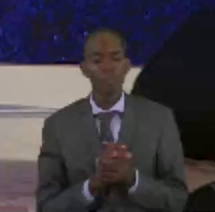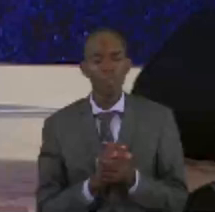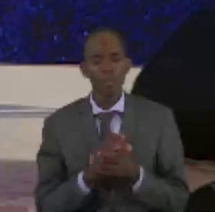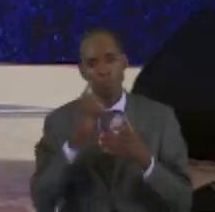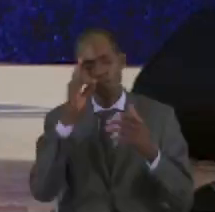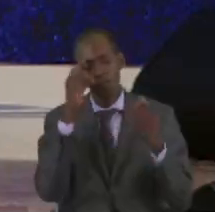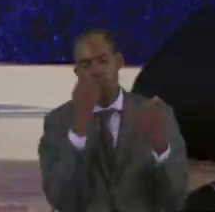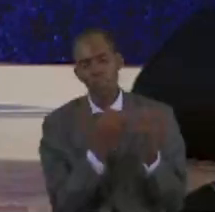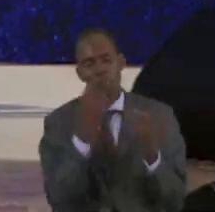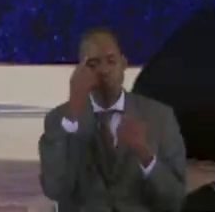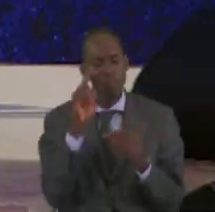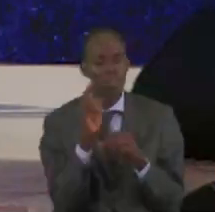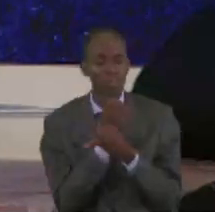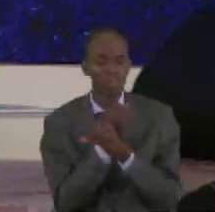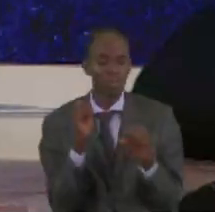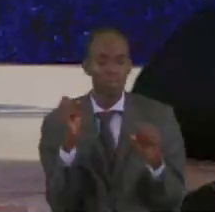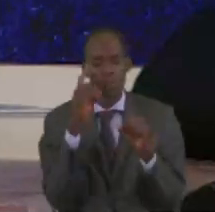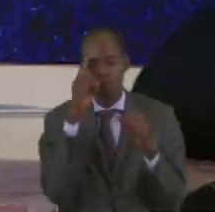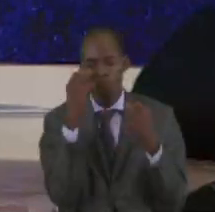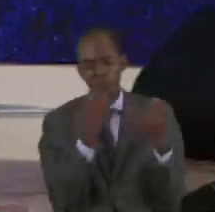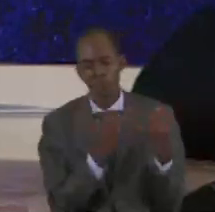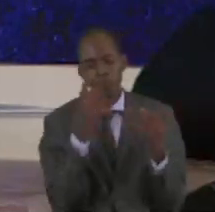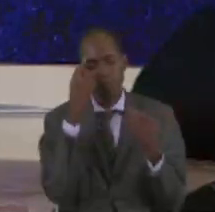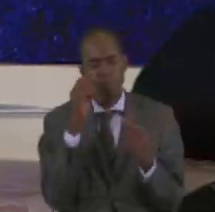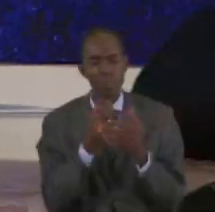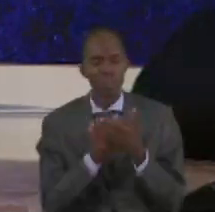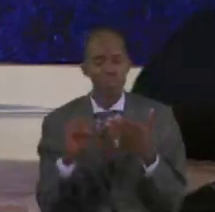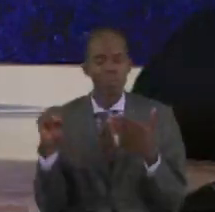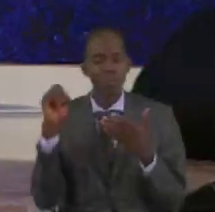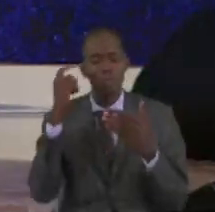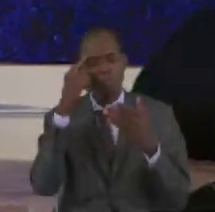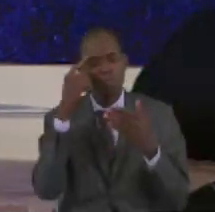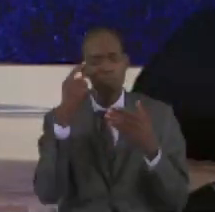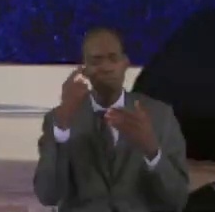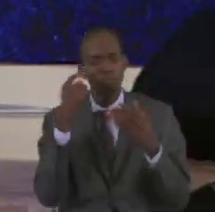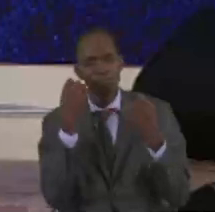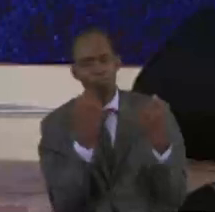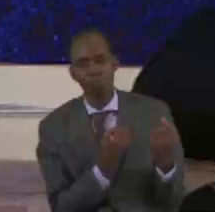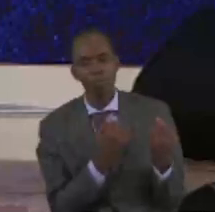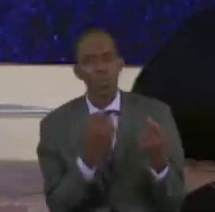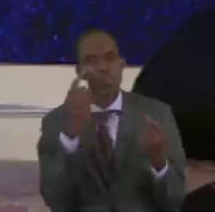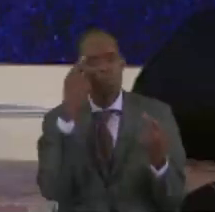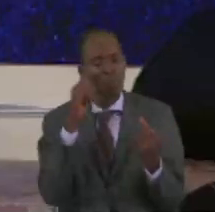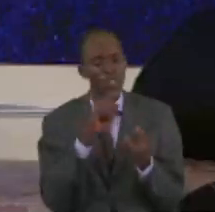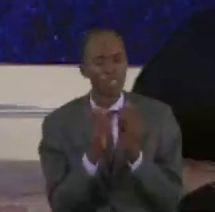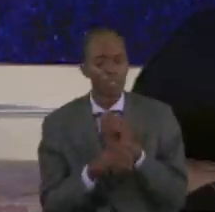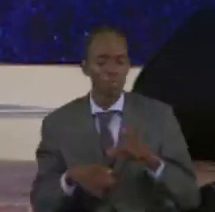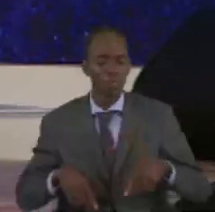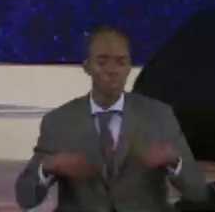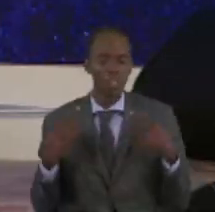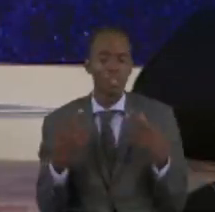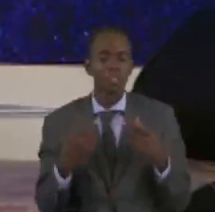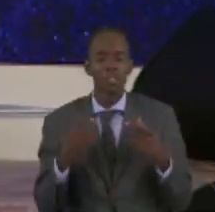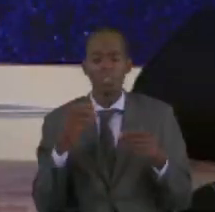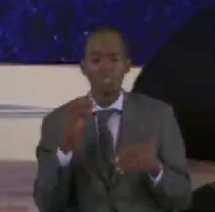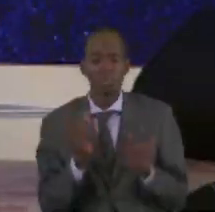La foi pour le salut, la foi pour la sanctification, la foi pour un changement de